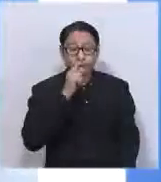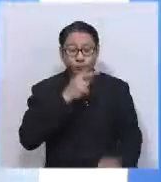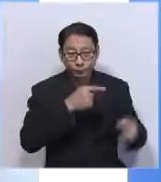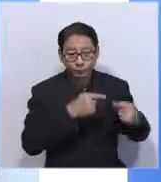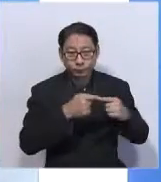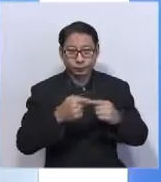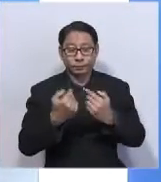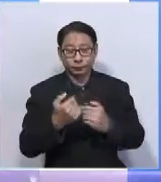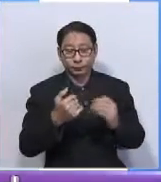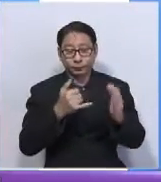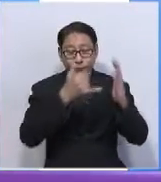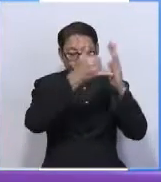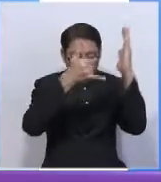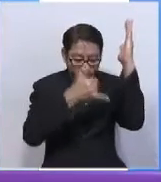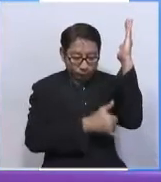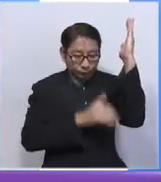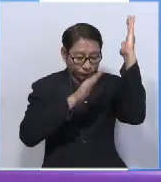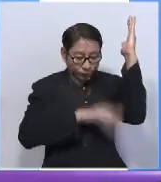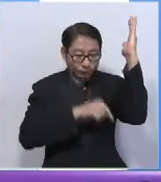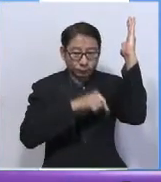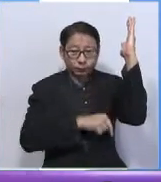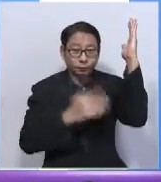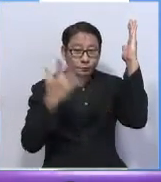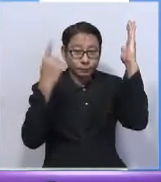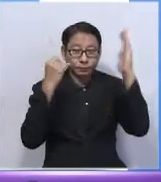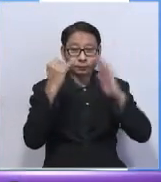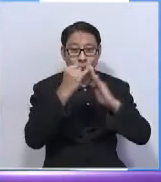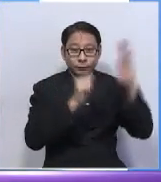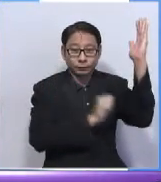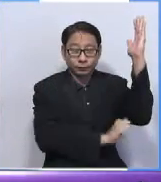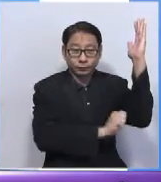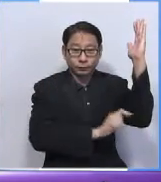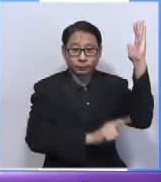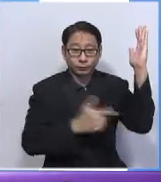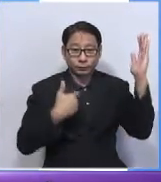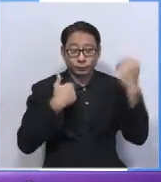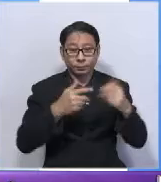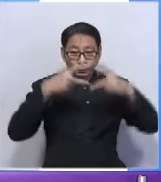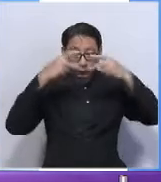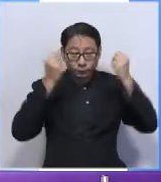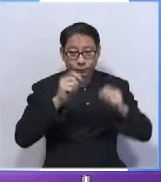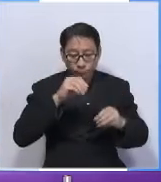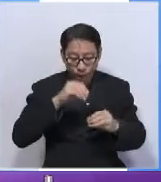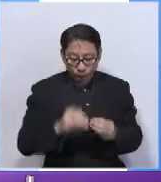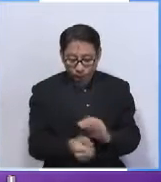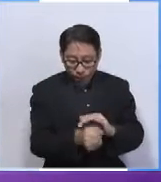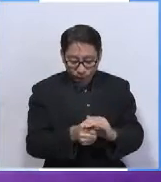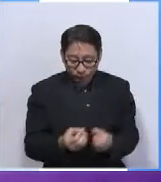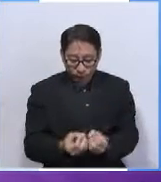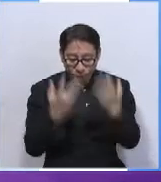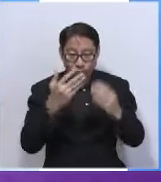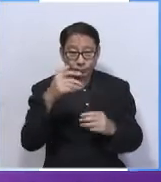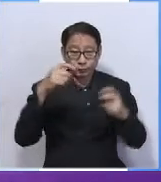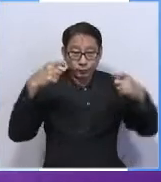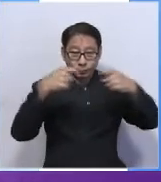ไปดูสถานการณ์ในพื้นที่ภาคใต้กันก่อนค่ะเพราะว่าเมื่อวานนี้ที่จังหวัดยะลานะคะมีเหตุที่คนร้ายเนี่ยลอบวางระเบิดเสาไฟฟ้าให้ได้